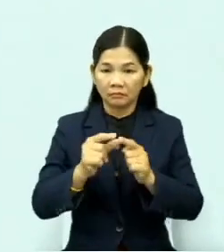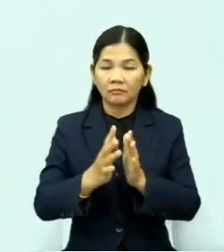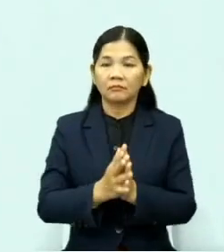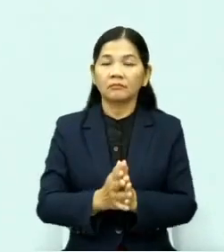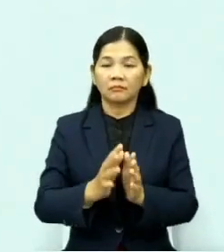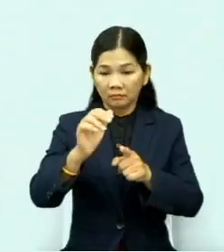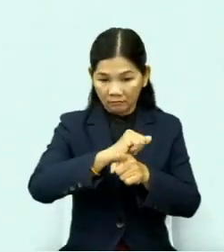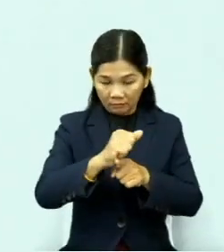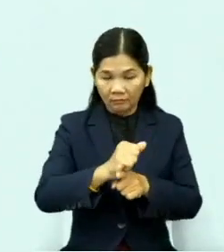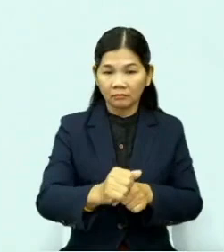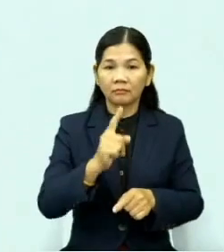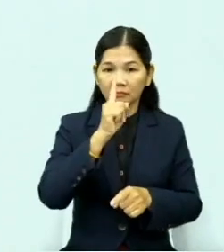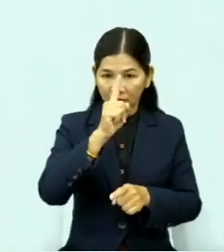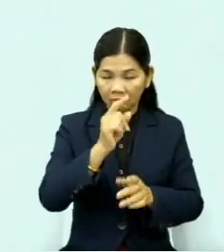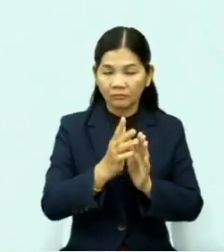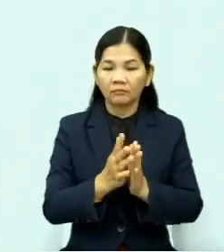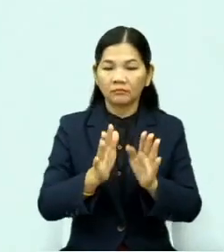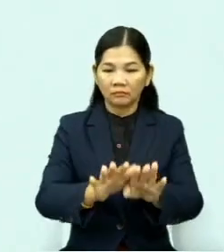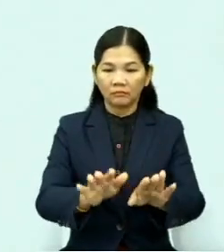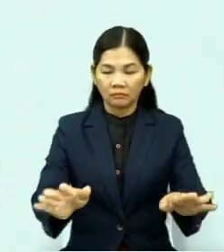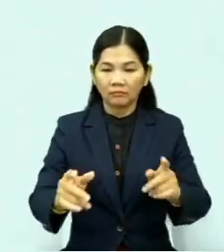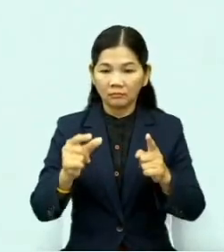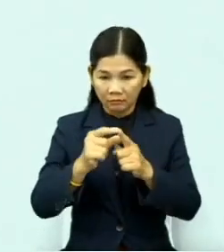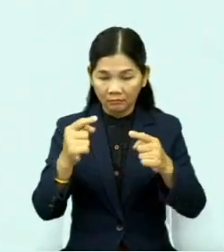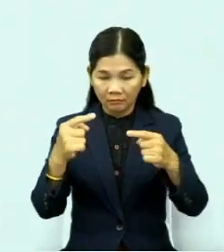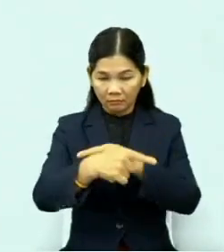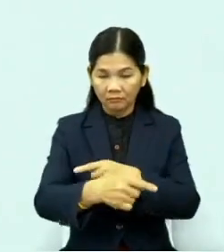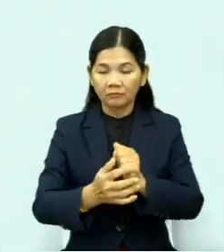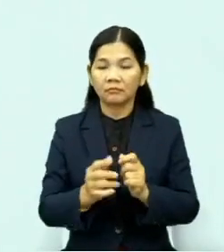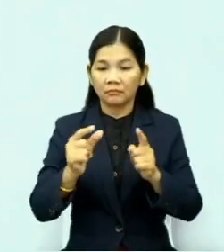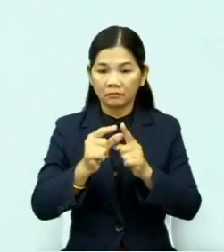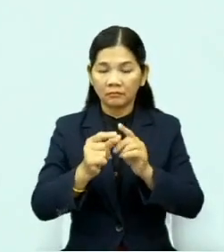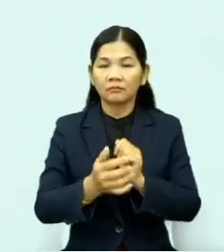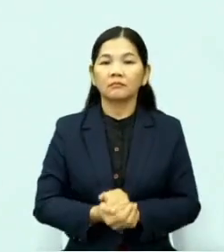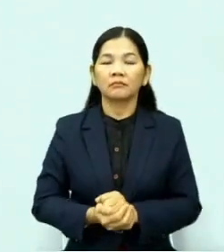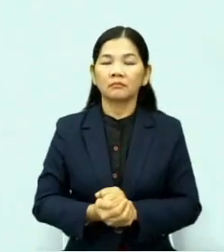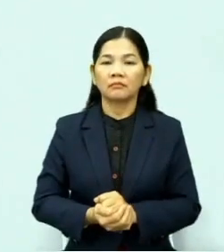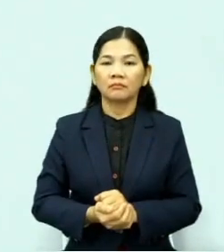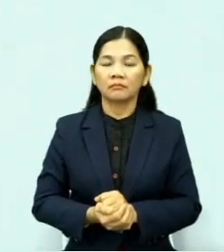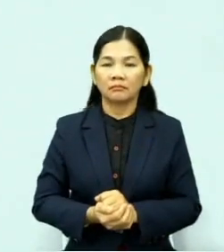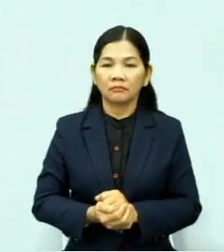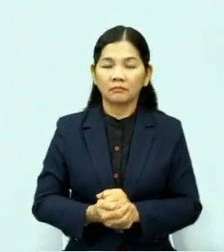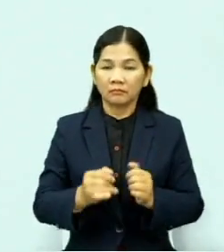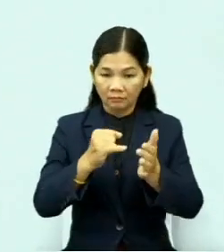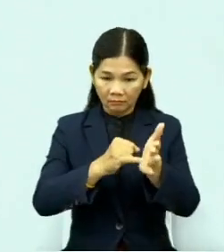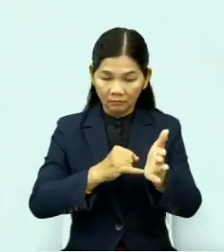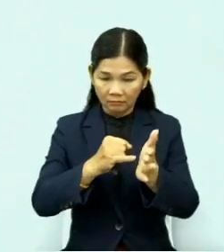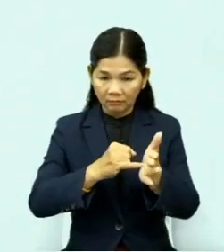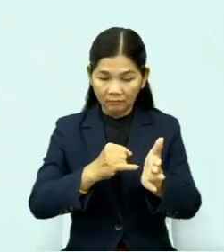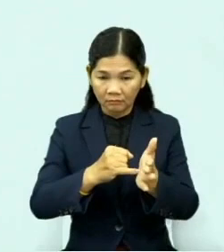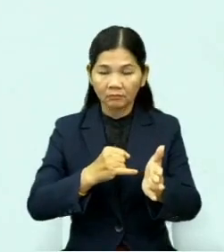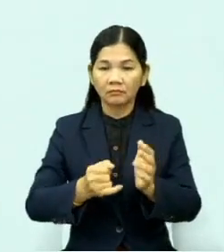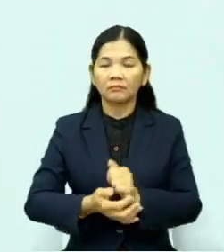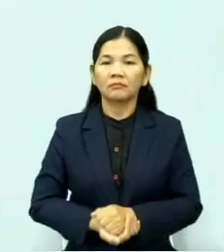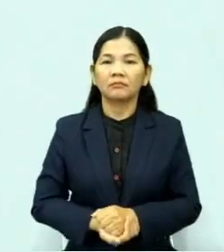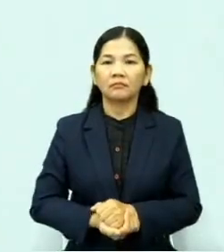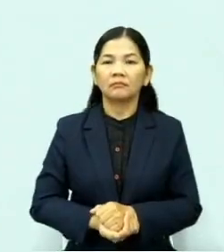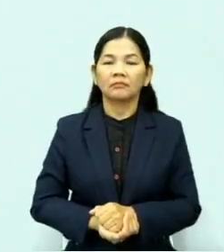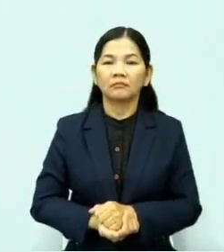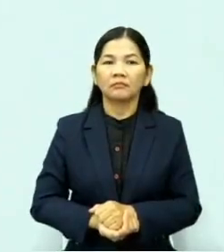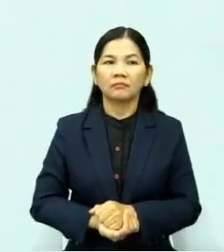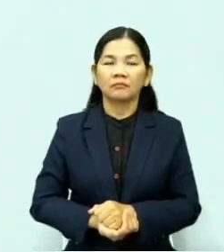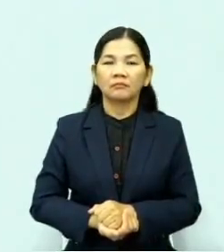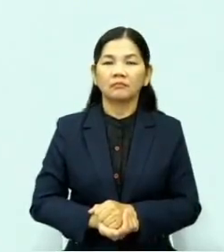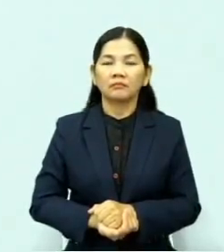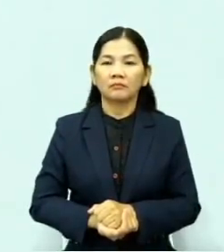នុងលំហាត់ទី1គឺគេឲ្យកូនរកចាពាក្យផ្ទុយនិងពាក្យអ្វីទៅកូនចានឹងពាក្យងាយណាកូនចាតោះឥឡូវយើ